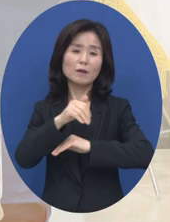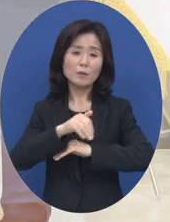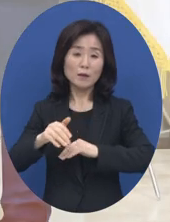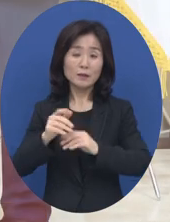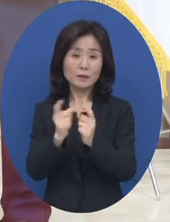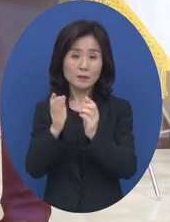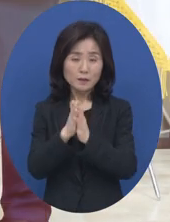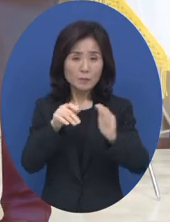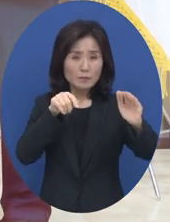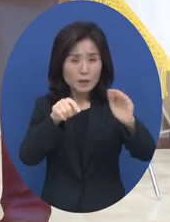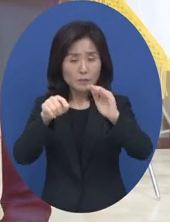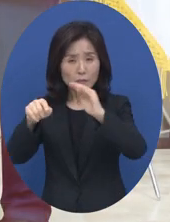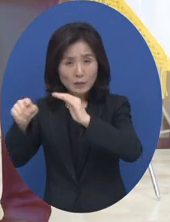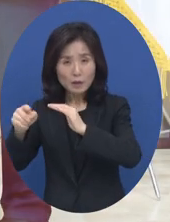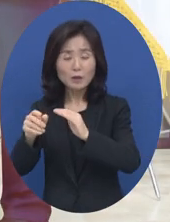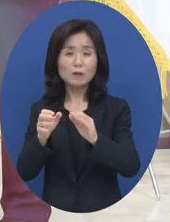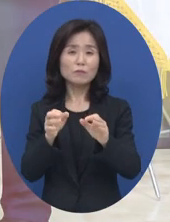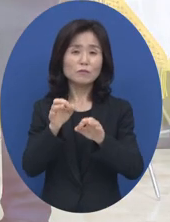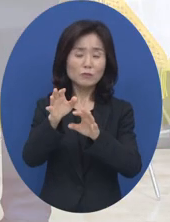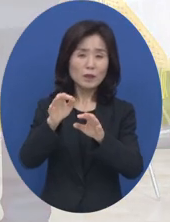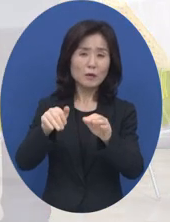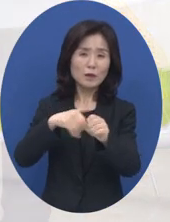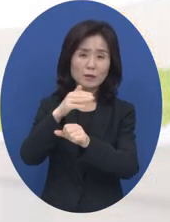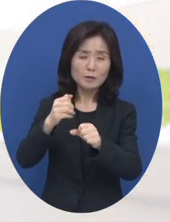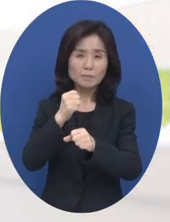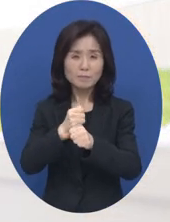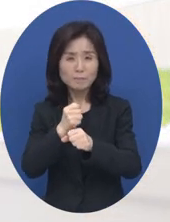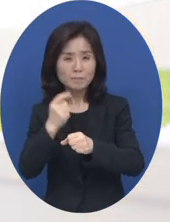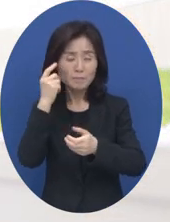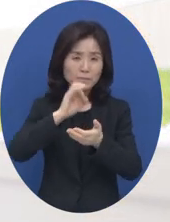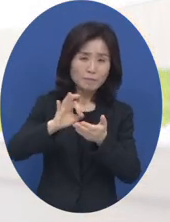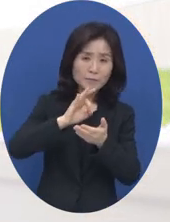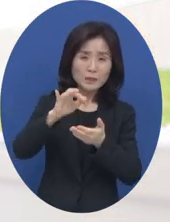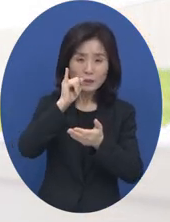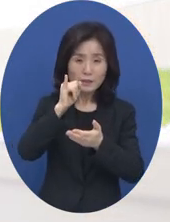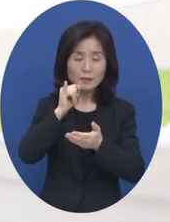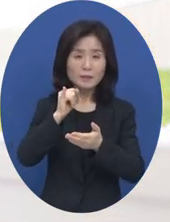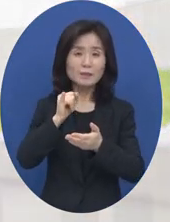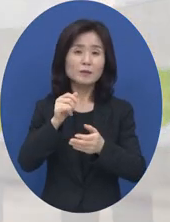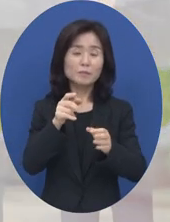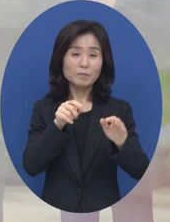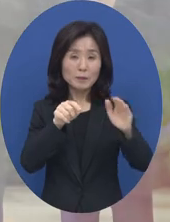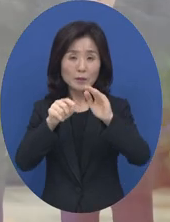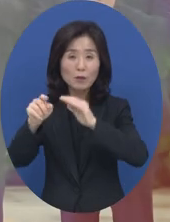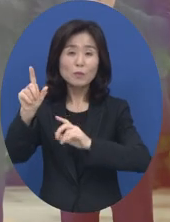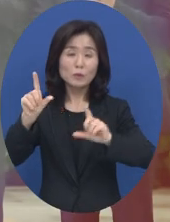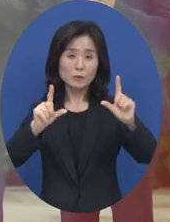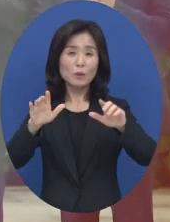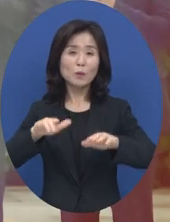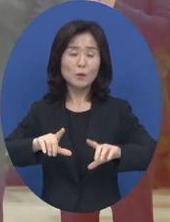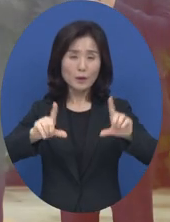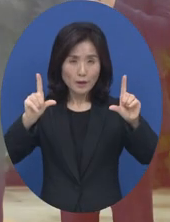투자 환경 조성 등을 손수 챙기고 있는 이 지사의 첨단 기업 방문 행보가 올